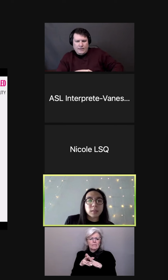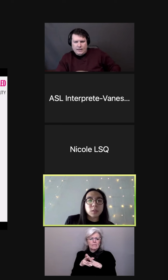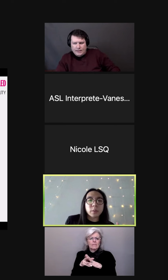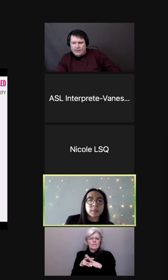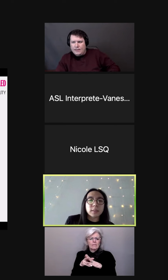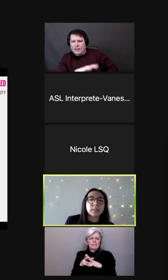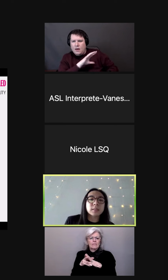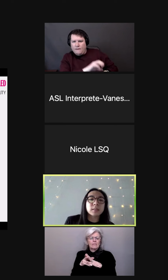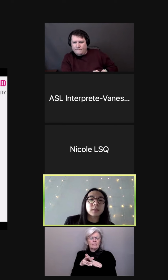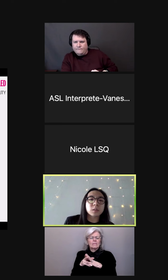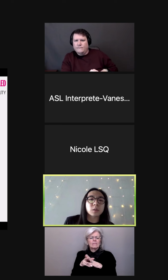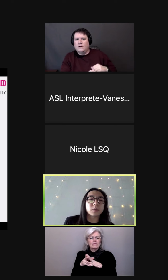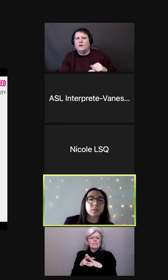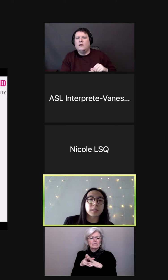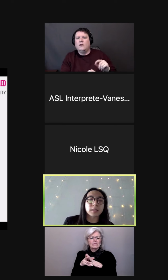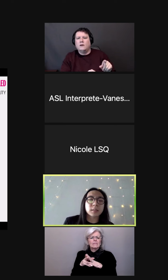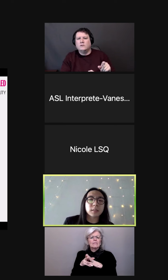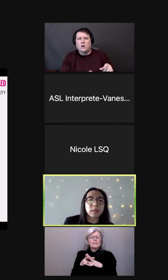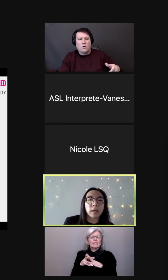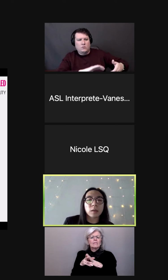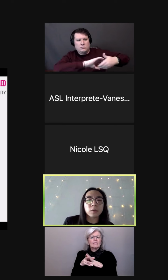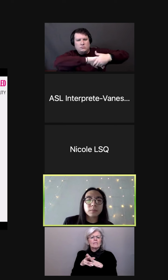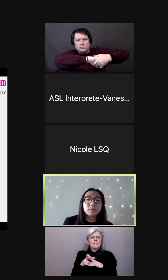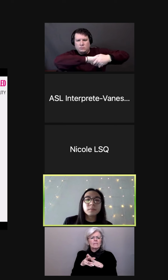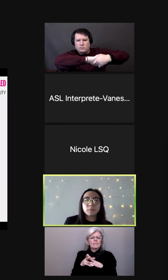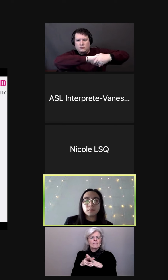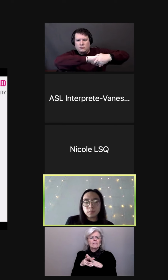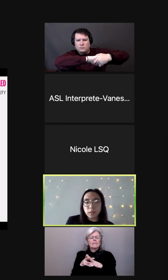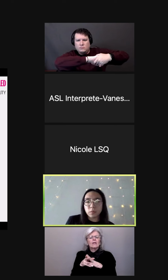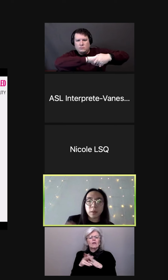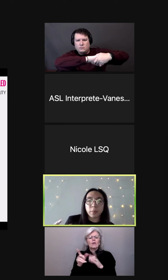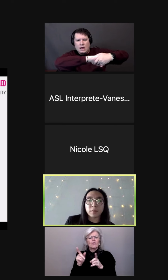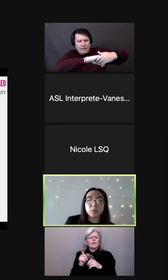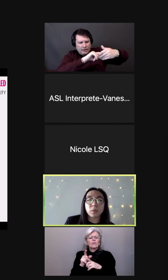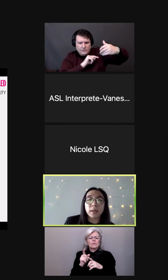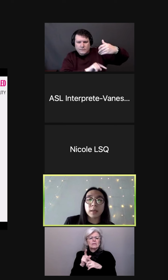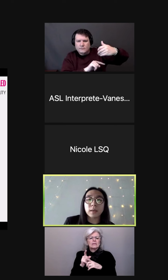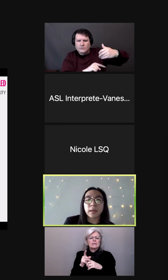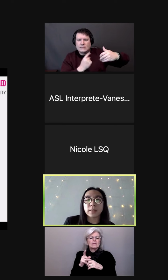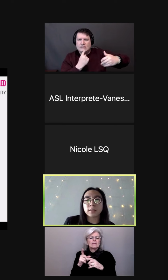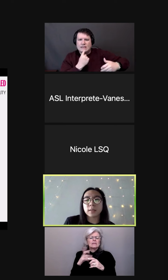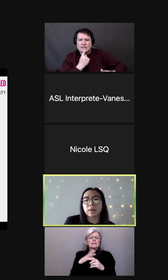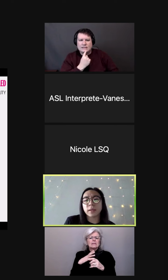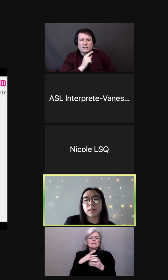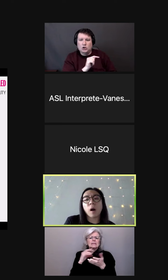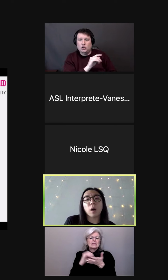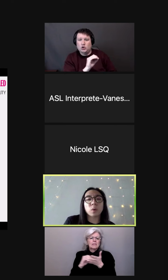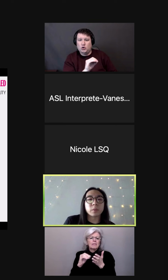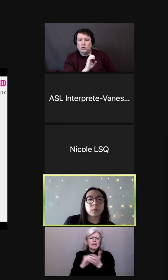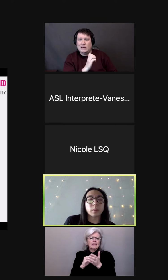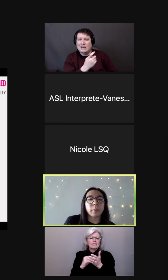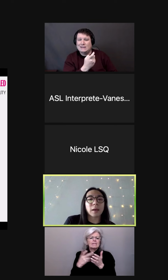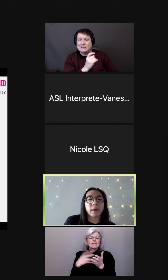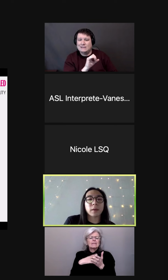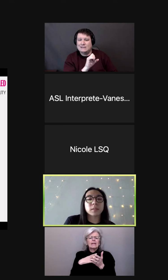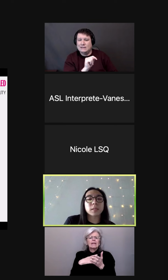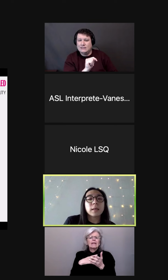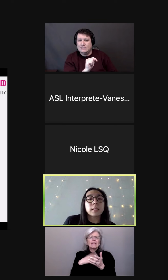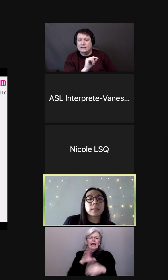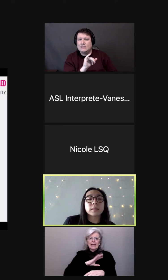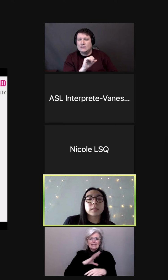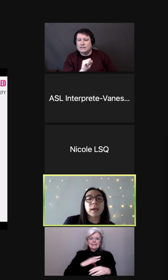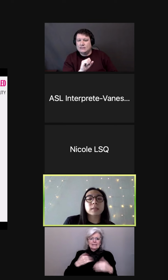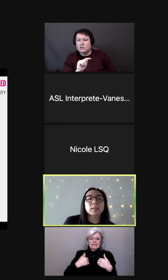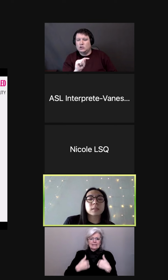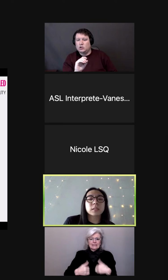et il est écrit « Exister, c'est résister » et sous